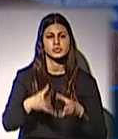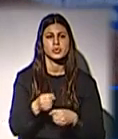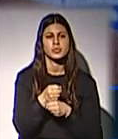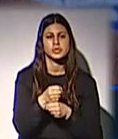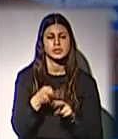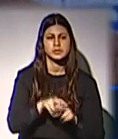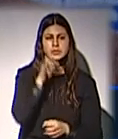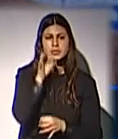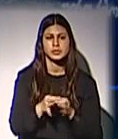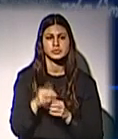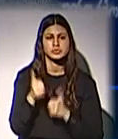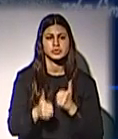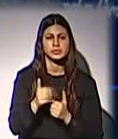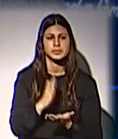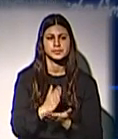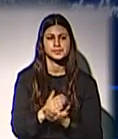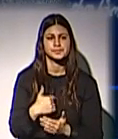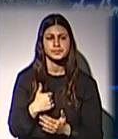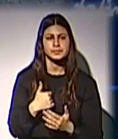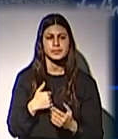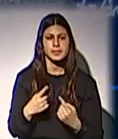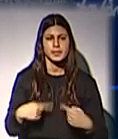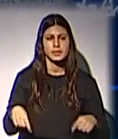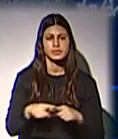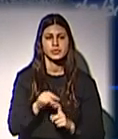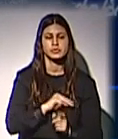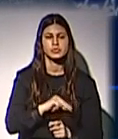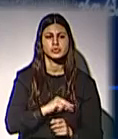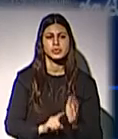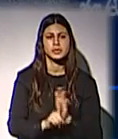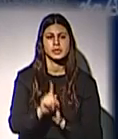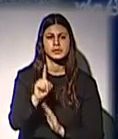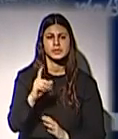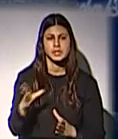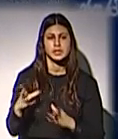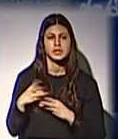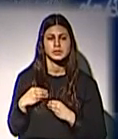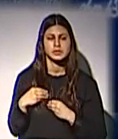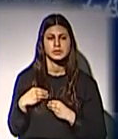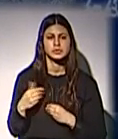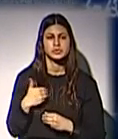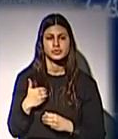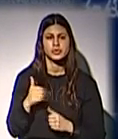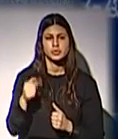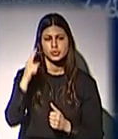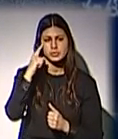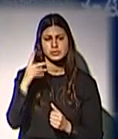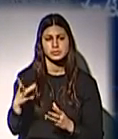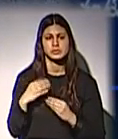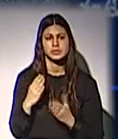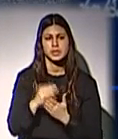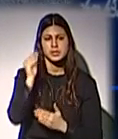სამინისტროდან წასვლა არ ნიშნავს ჩემი სპორტიდან წასვლას. მე გავაკეთებ ასე ვთქვათ იმ საქმეს, რომელიც